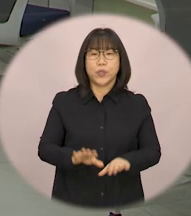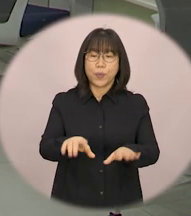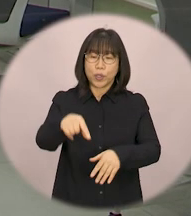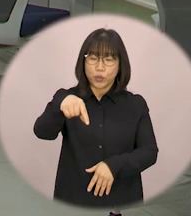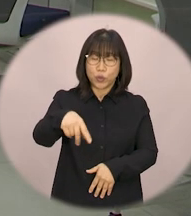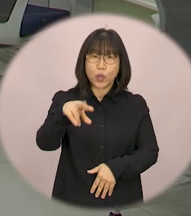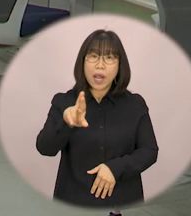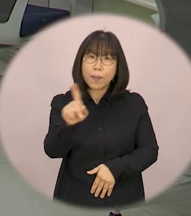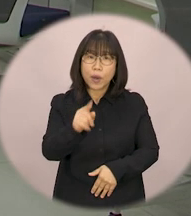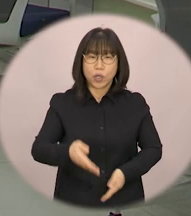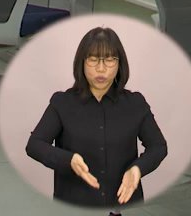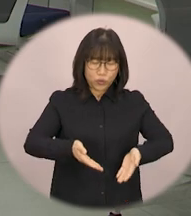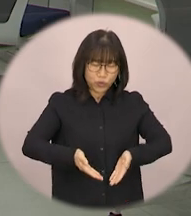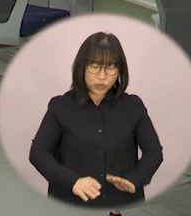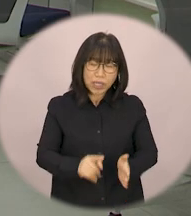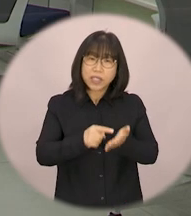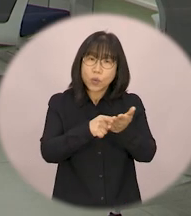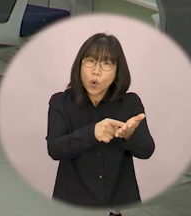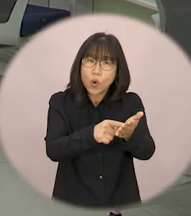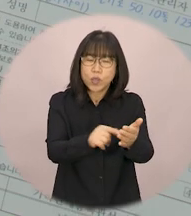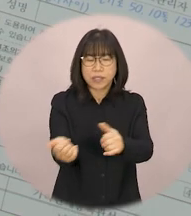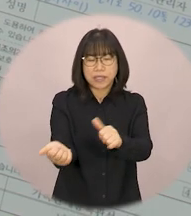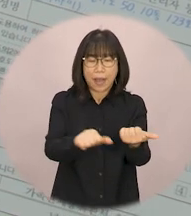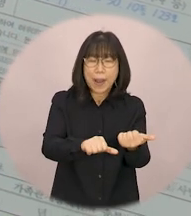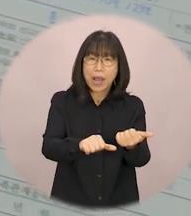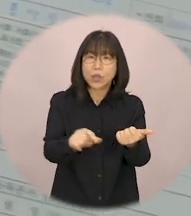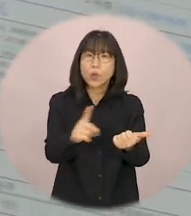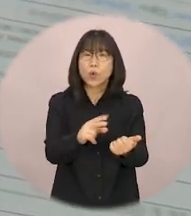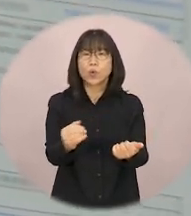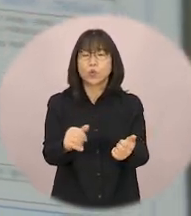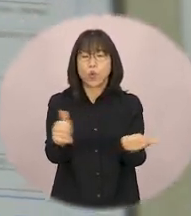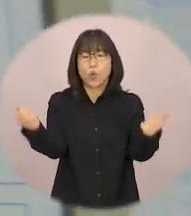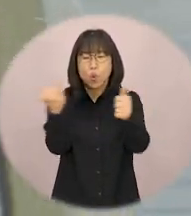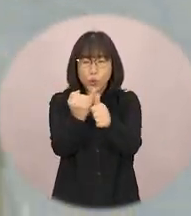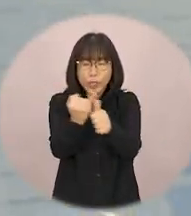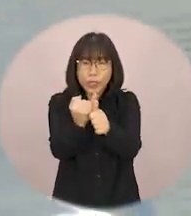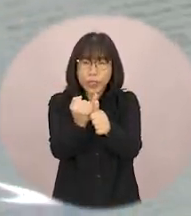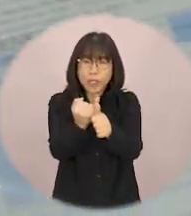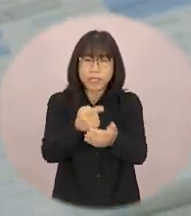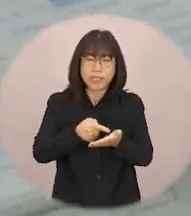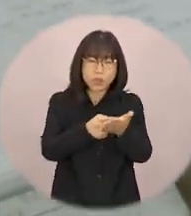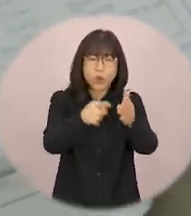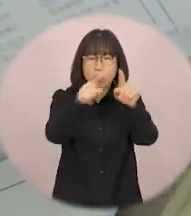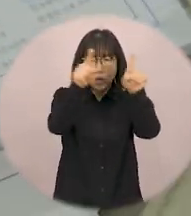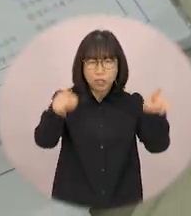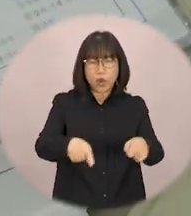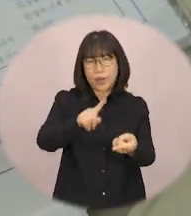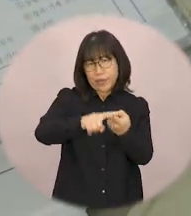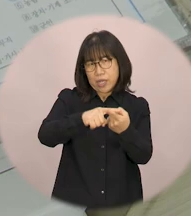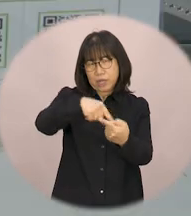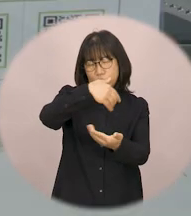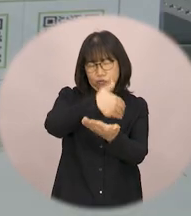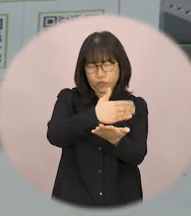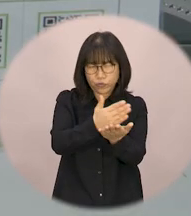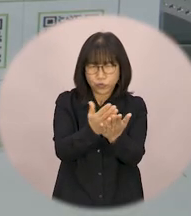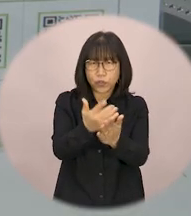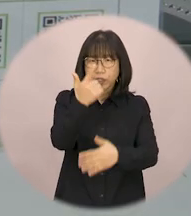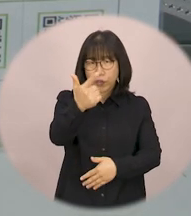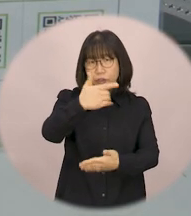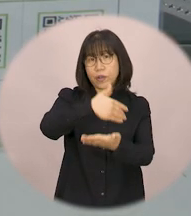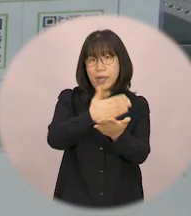이번에 제작된 QR코드는 출생신고서, 사망신고서, 혼인신고서 등의 민원 서식 견본